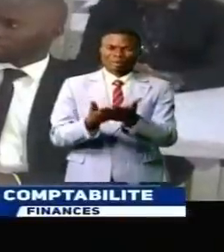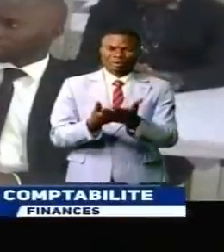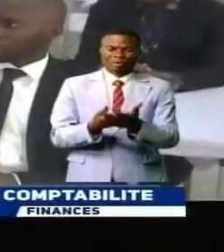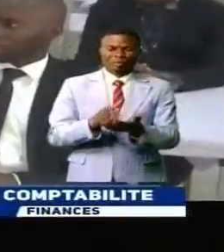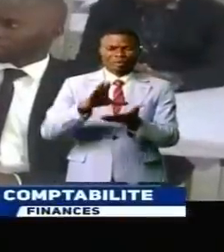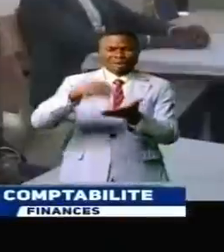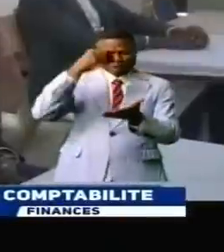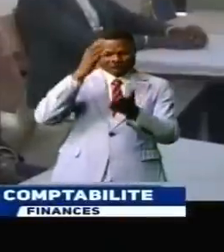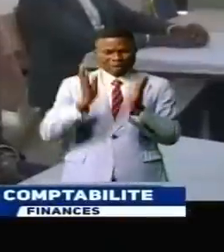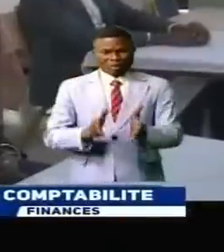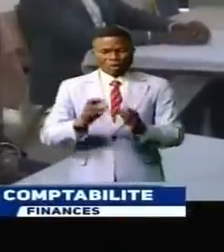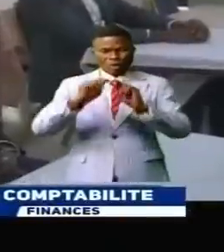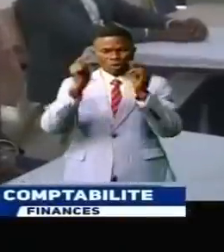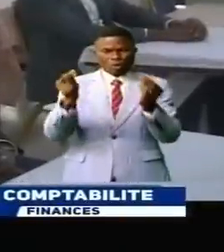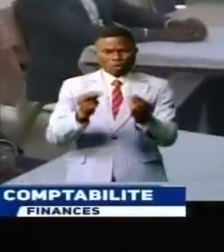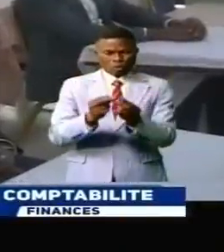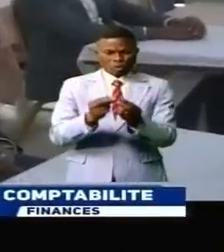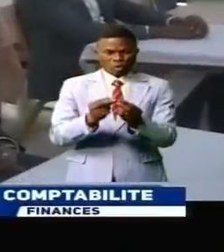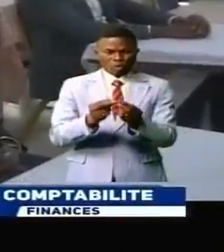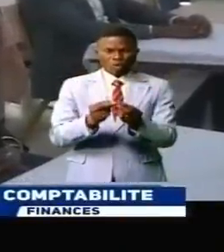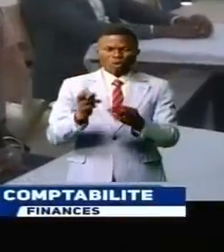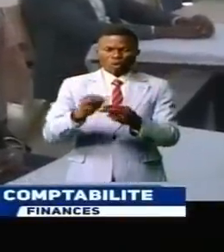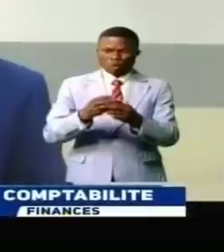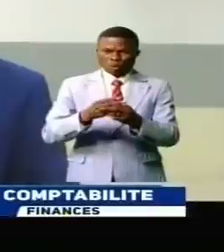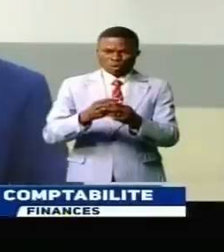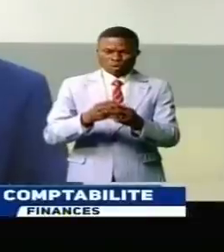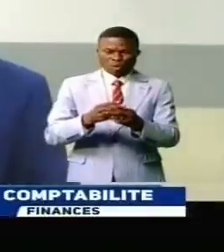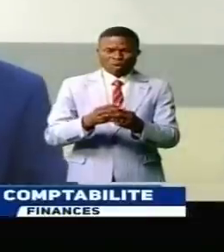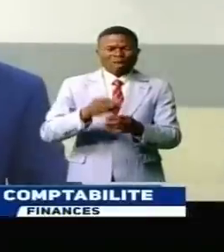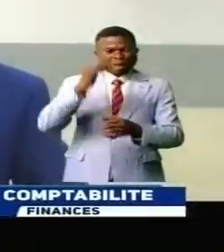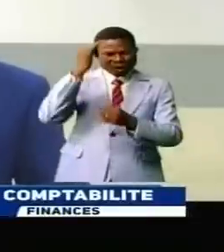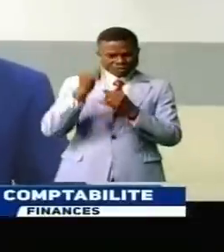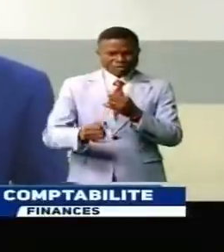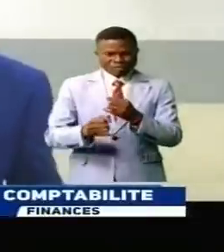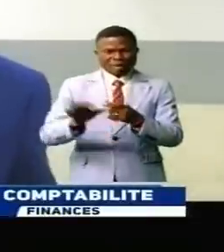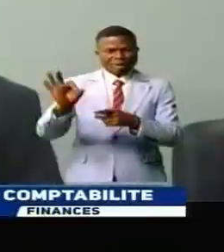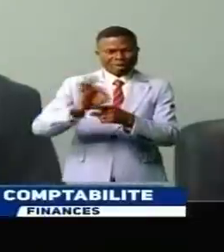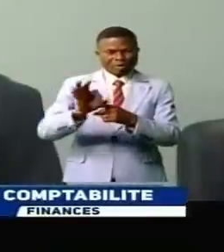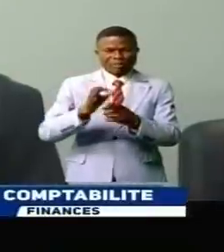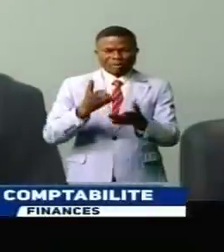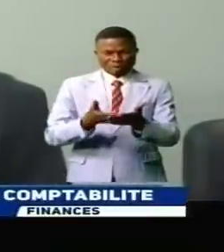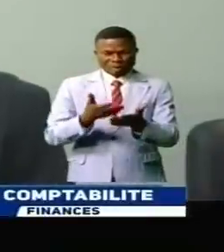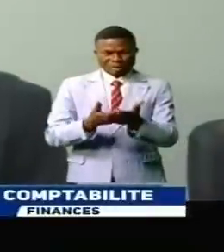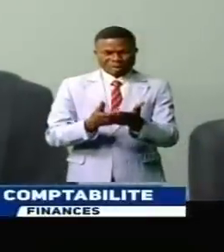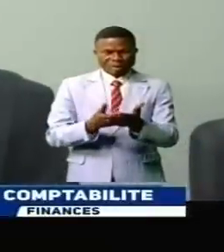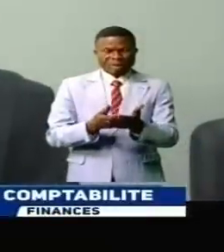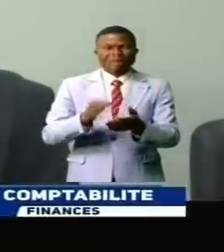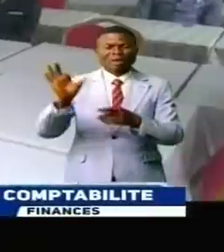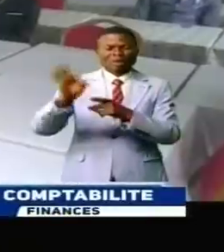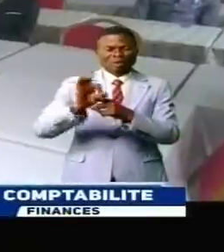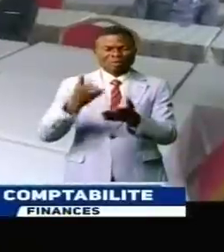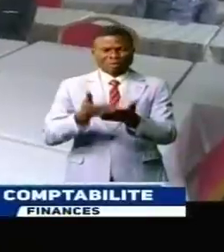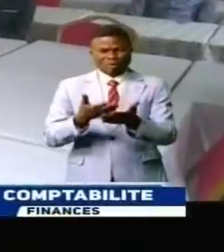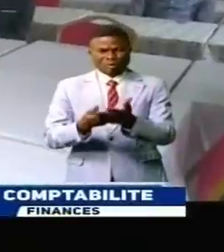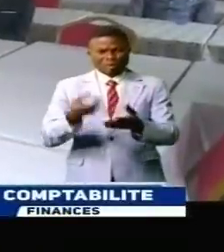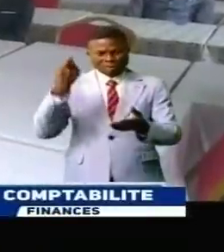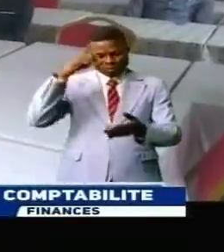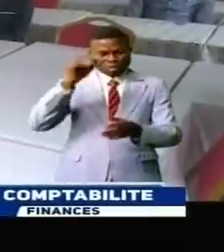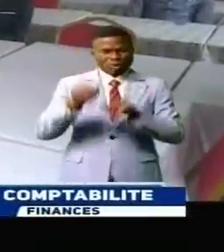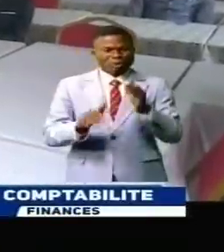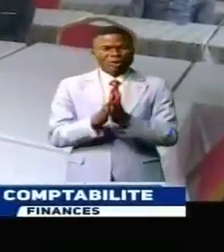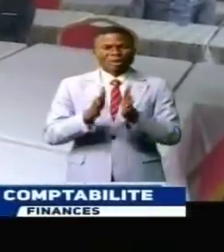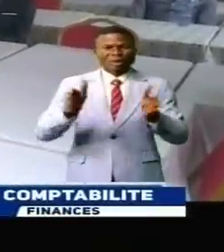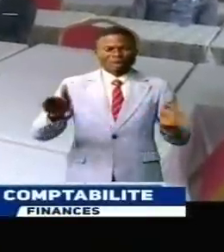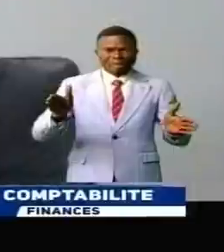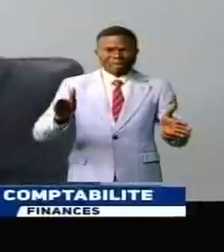apprenants, composés d'un groupe hétéroclite, ont tari d'éloges aux organisateurs de la dite formation. Pour le secrétaire